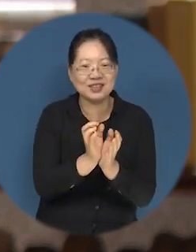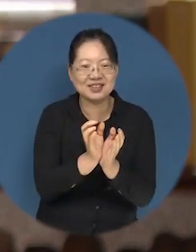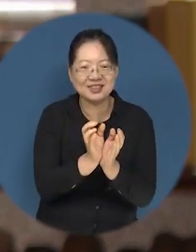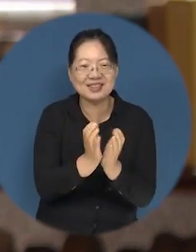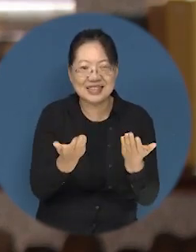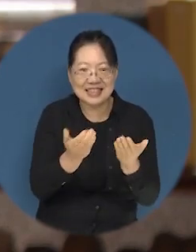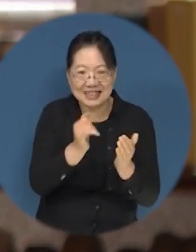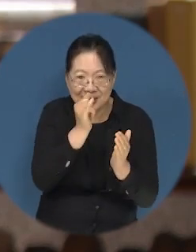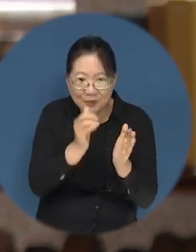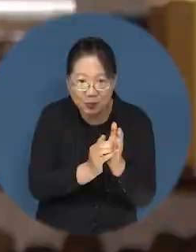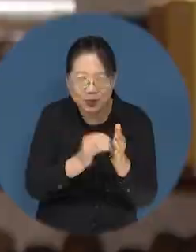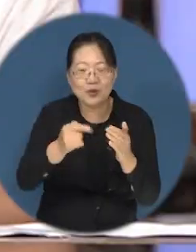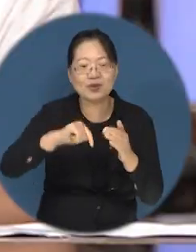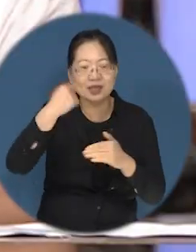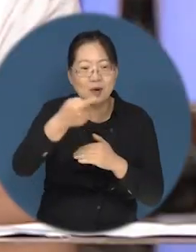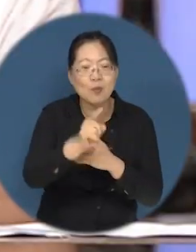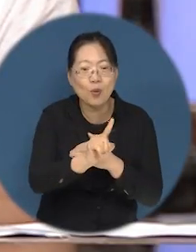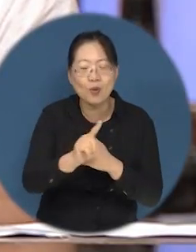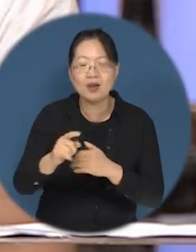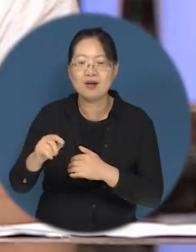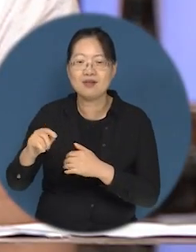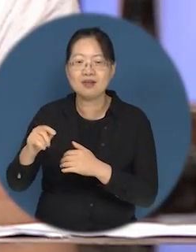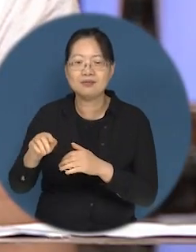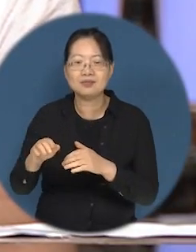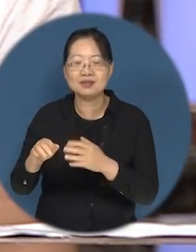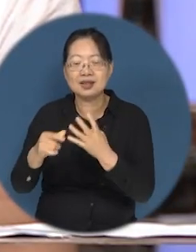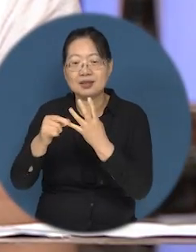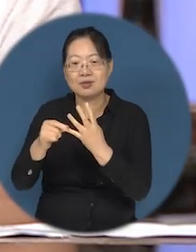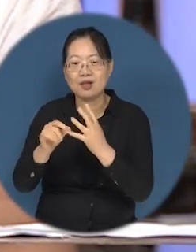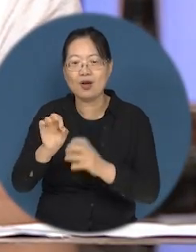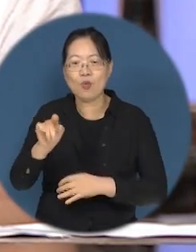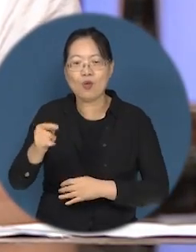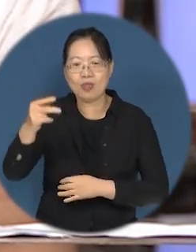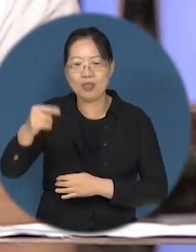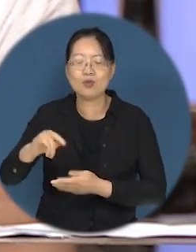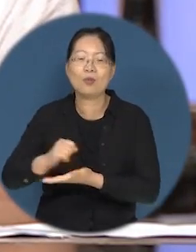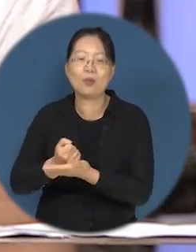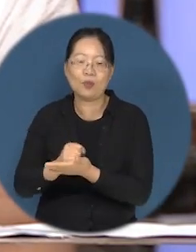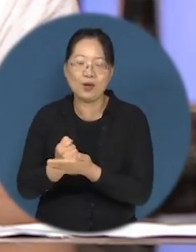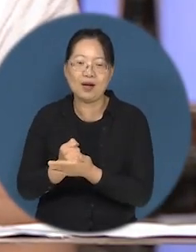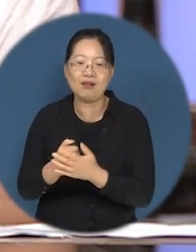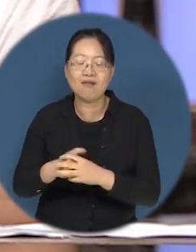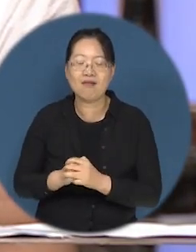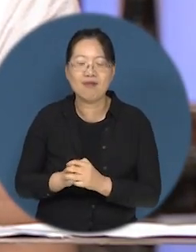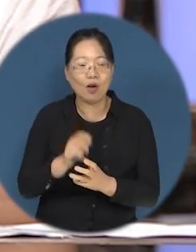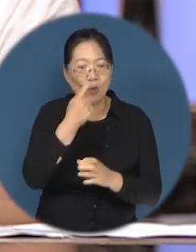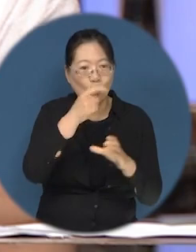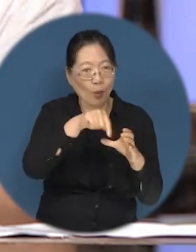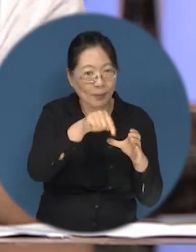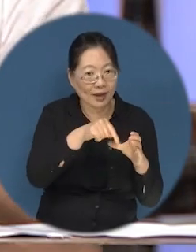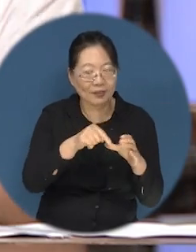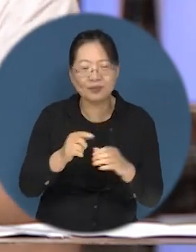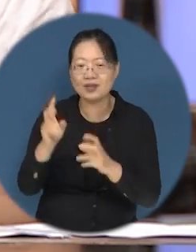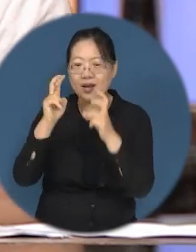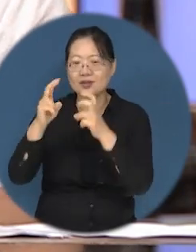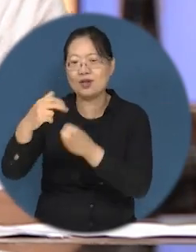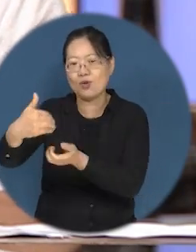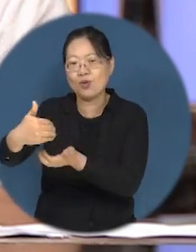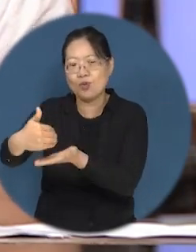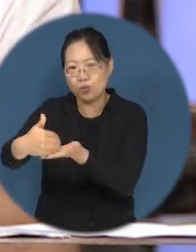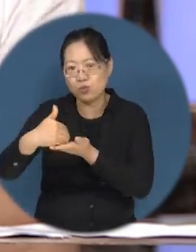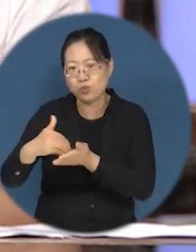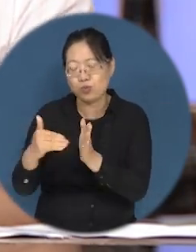그 다음에는 이제 원두를 볶아서 커피? 예. 그 회사 에서 이제 요청을 한